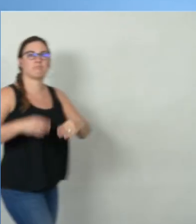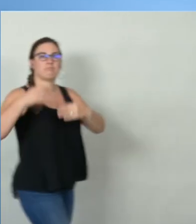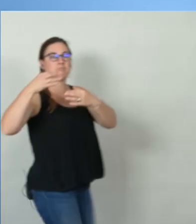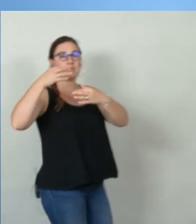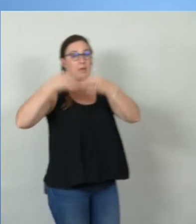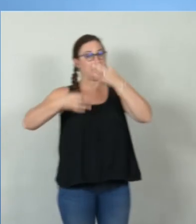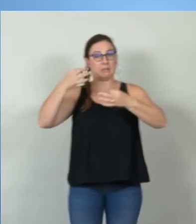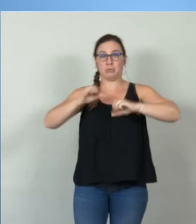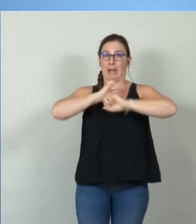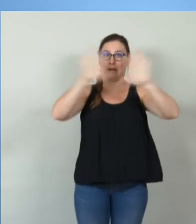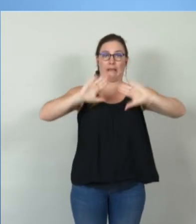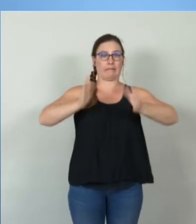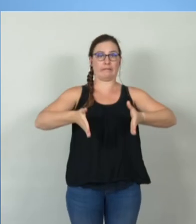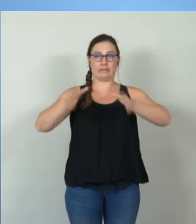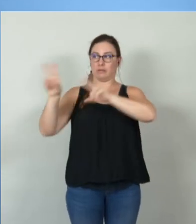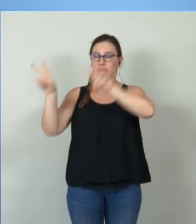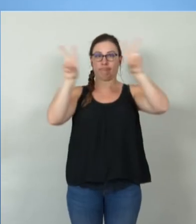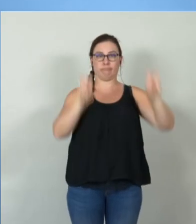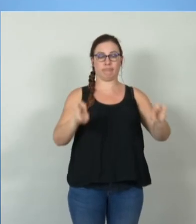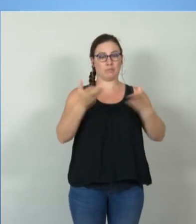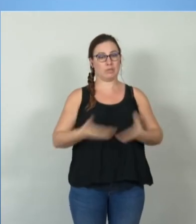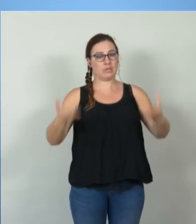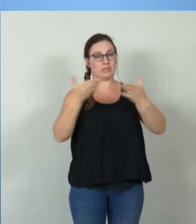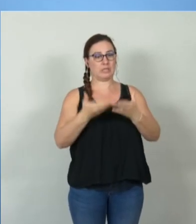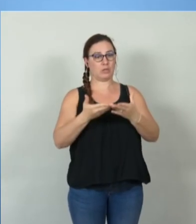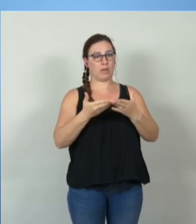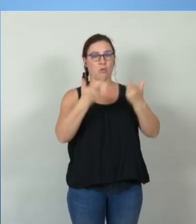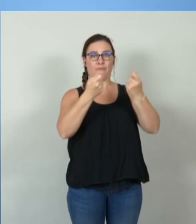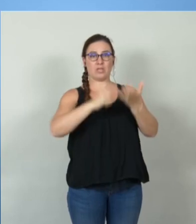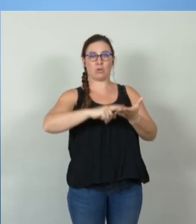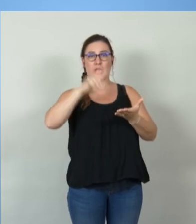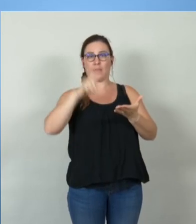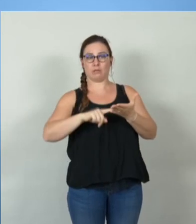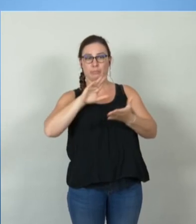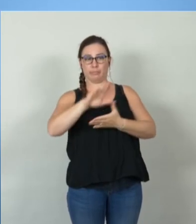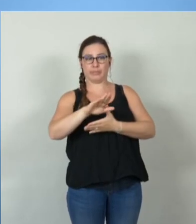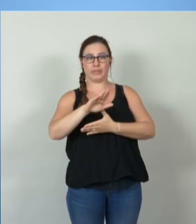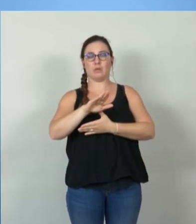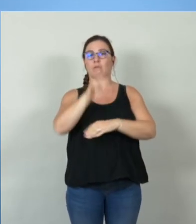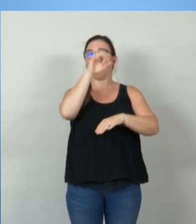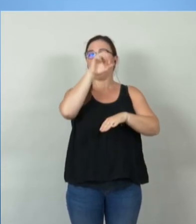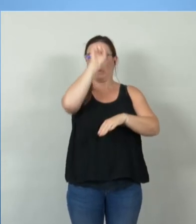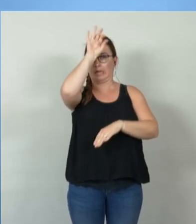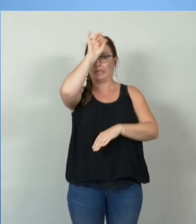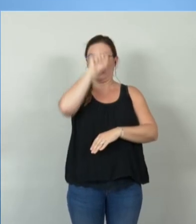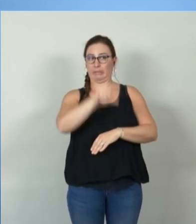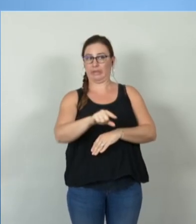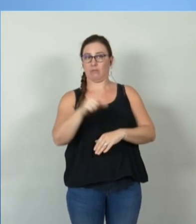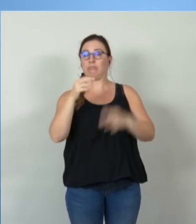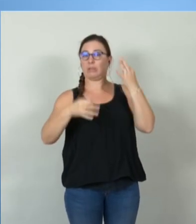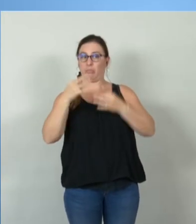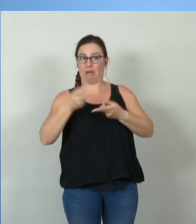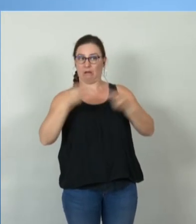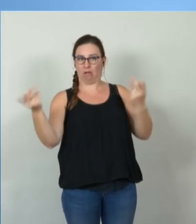le citer il apparaît donc en l'état que la situation financière de l'ueghm est effectivement critique dit le tribunal